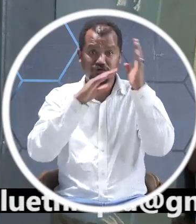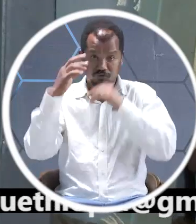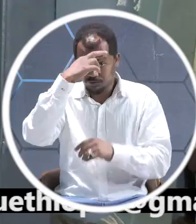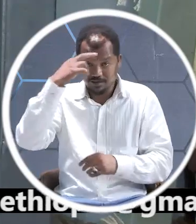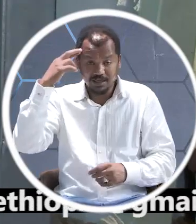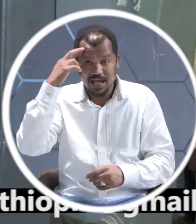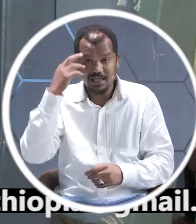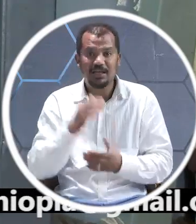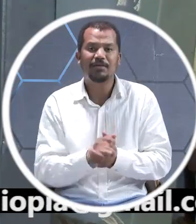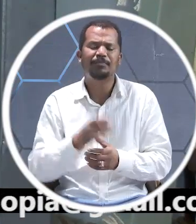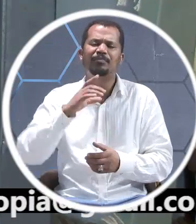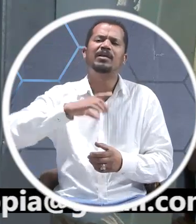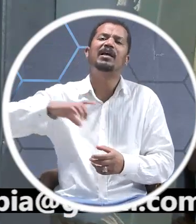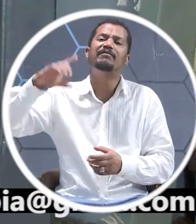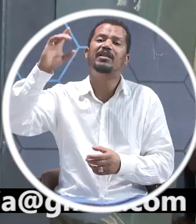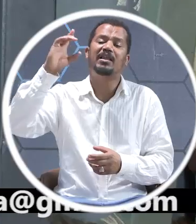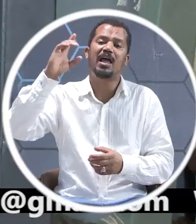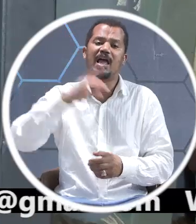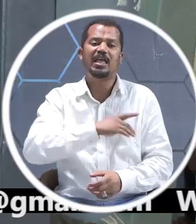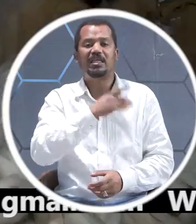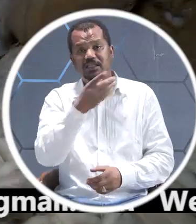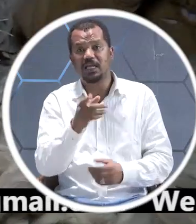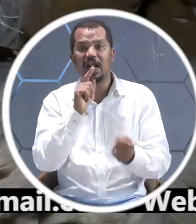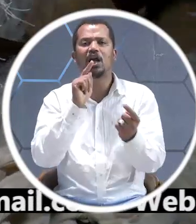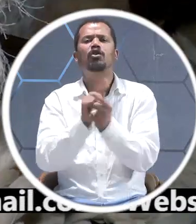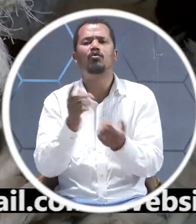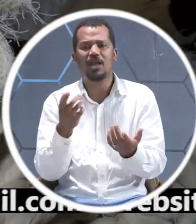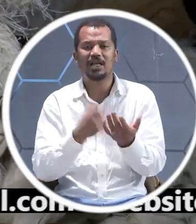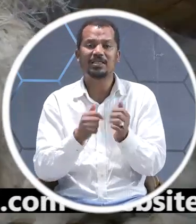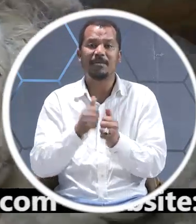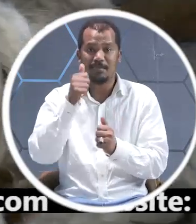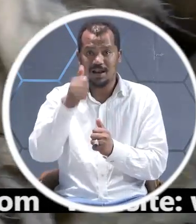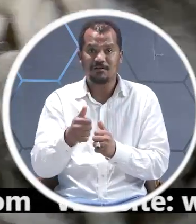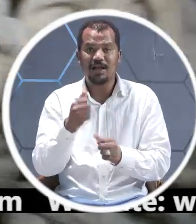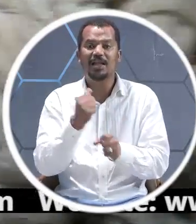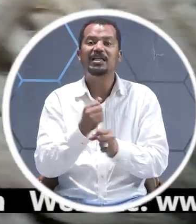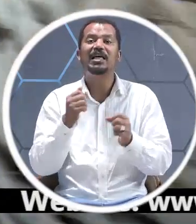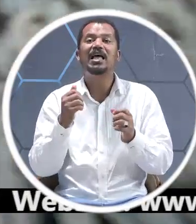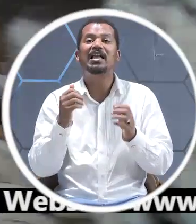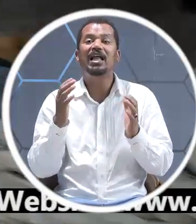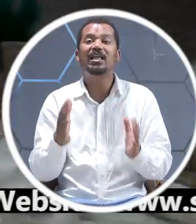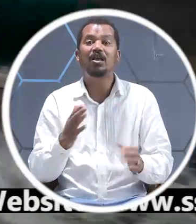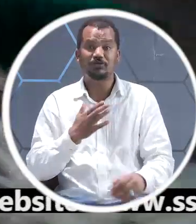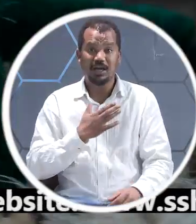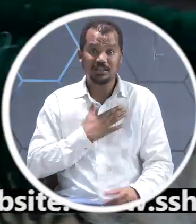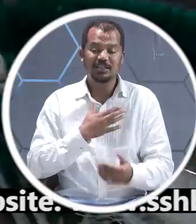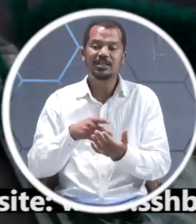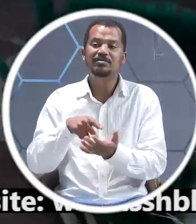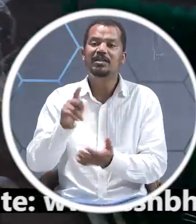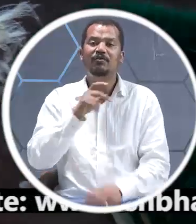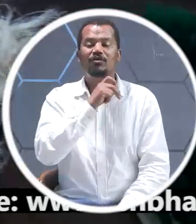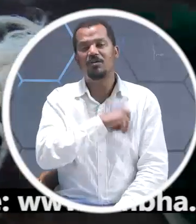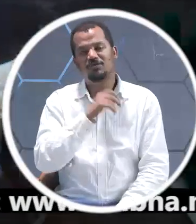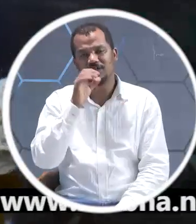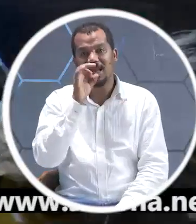ችግሮች ምክንያት እንግዲህ ከፍተኛ ኪሳራ ገጥሞኛል፣ ከዛም ባለፈ ደግሞ ለሰራተኞቻችን እንኳን